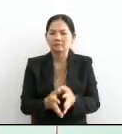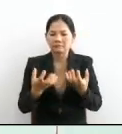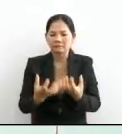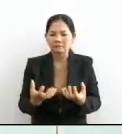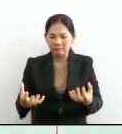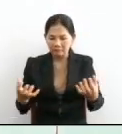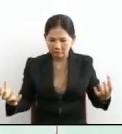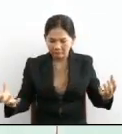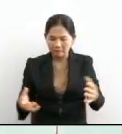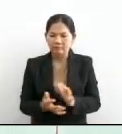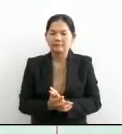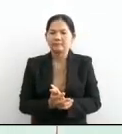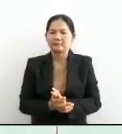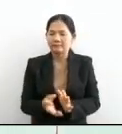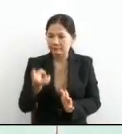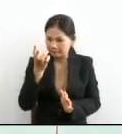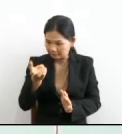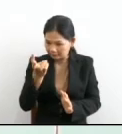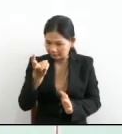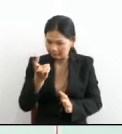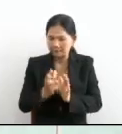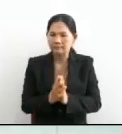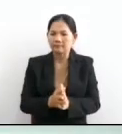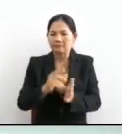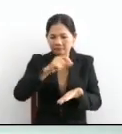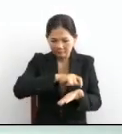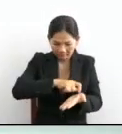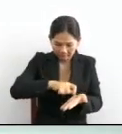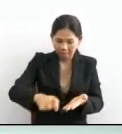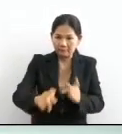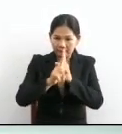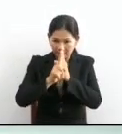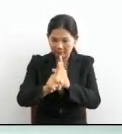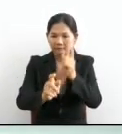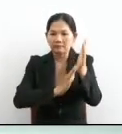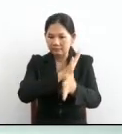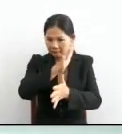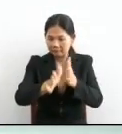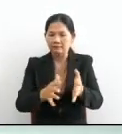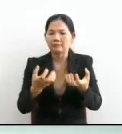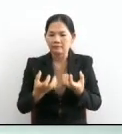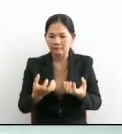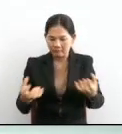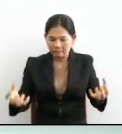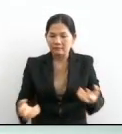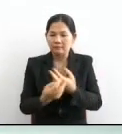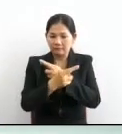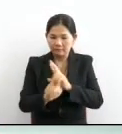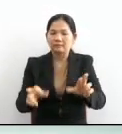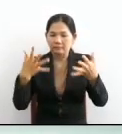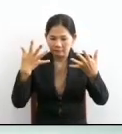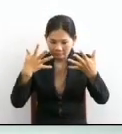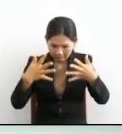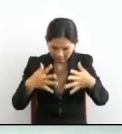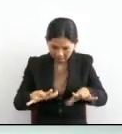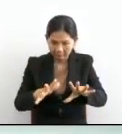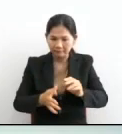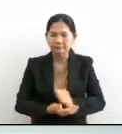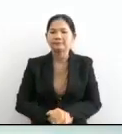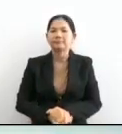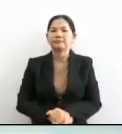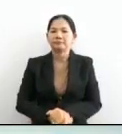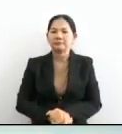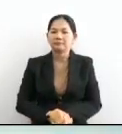bởi rẽ chà để con trứ bọn tích tiết nít chà con nâng sơ xê tám ản đặc ạc nền chẳng xong bởi rẽ cứ con triêm mà hái chà